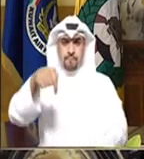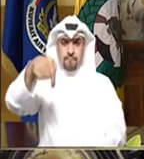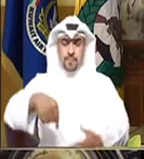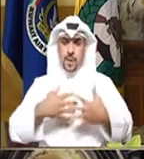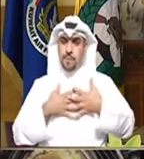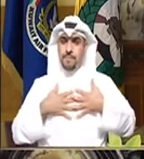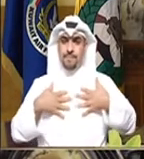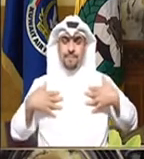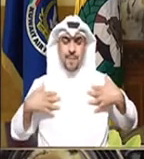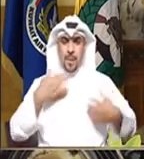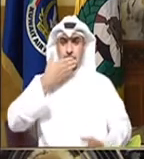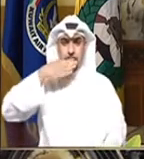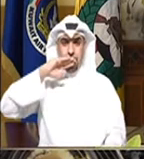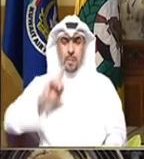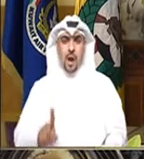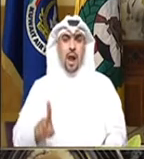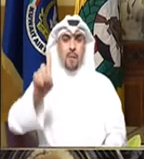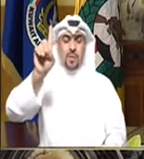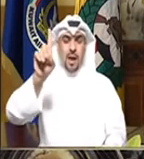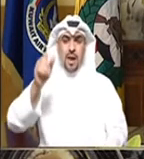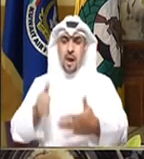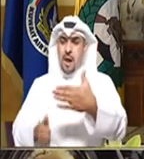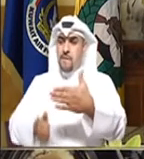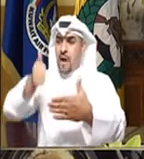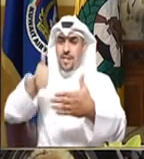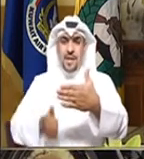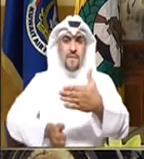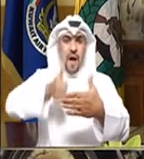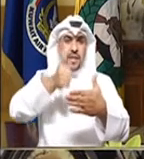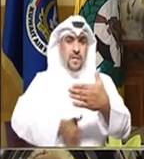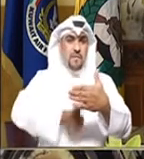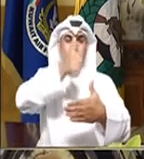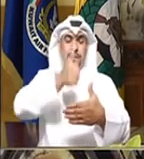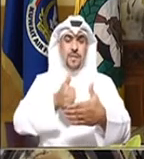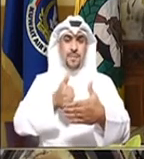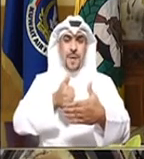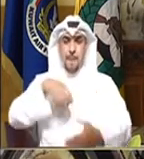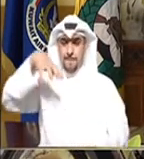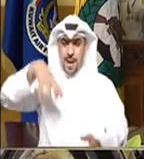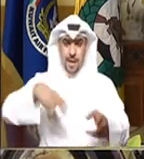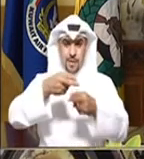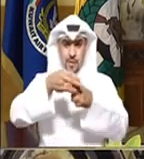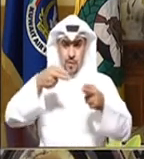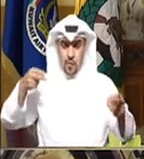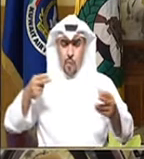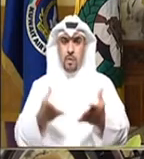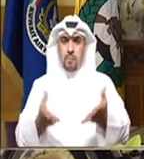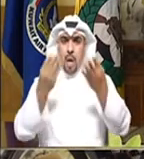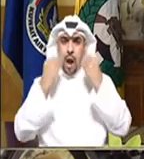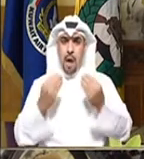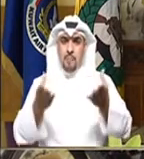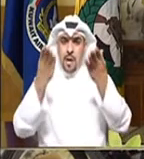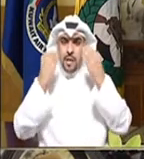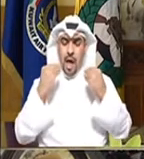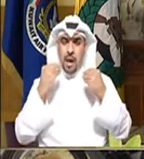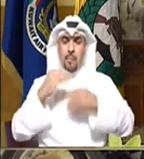سرنا ما حققوه من إنجازات ومراكز متقدمة في الميادين العلمية